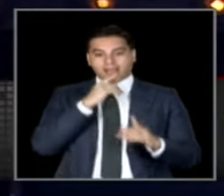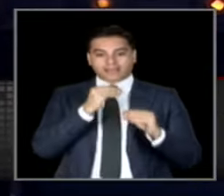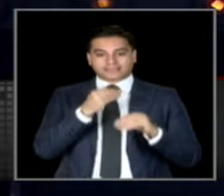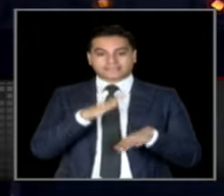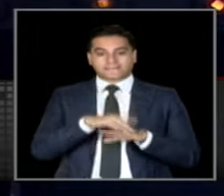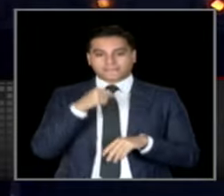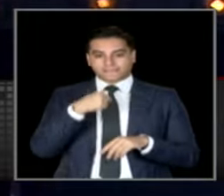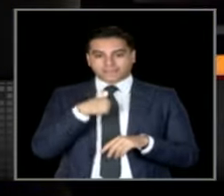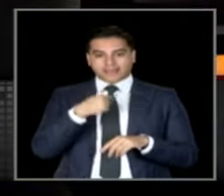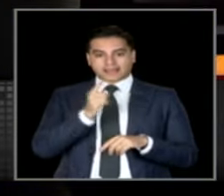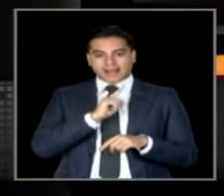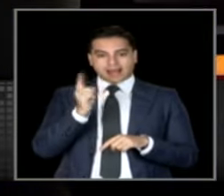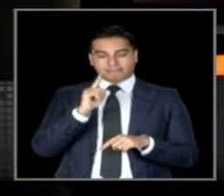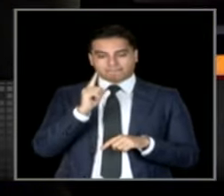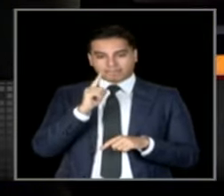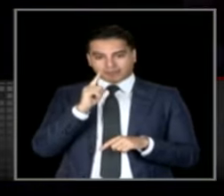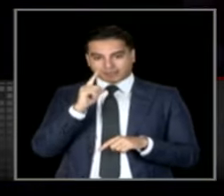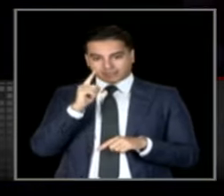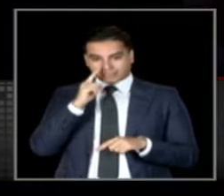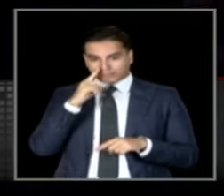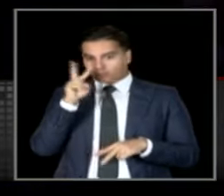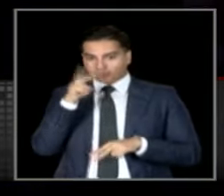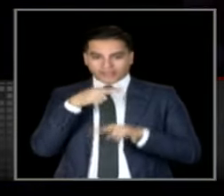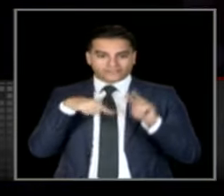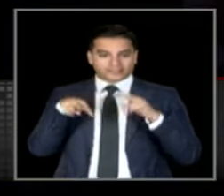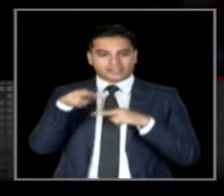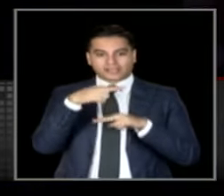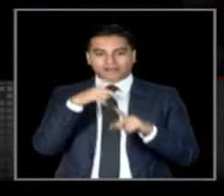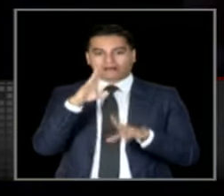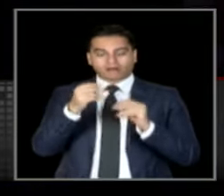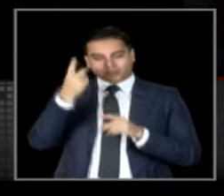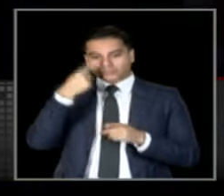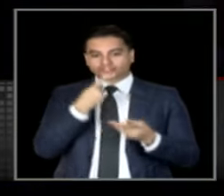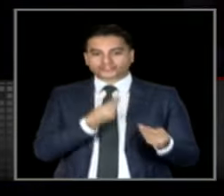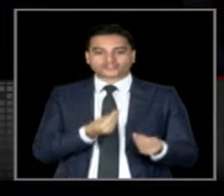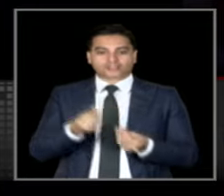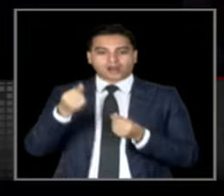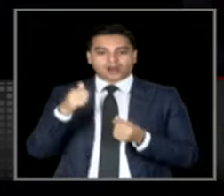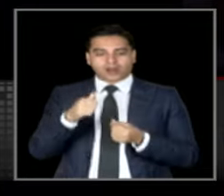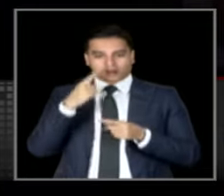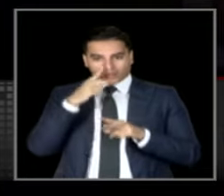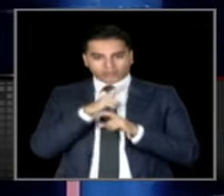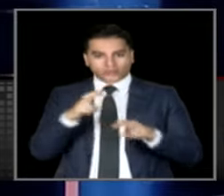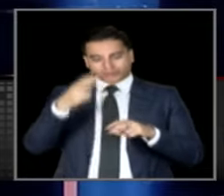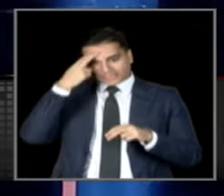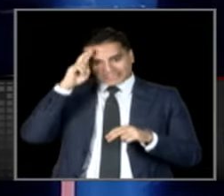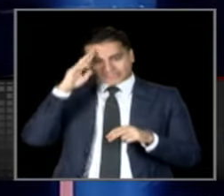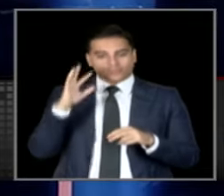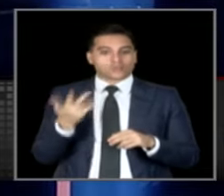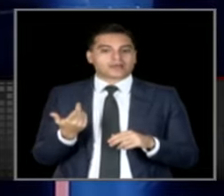قلبي يحدثني بأنك متلفي، هي قصيدة لأحد أشهر شعراء التصوف، فمن هو؟